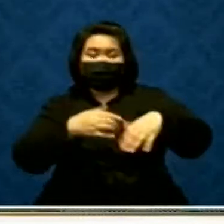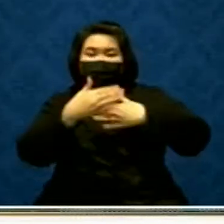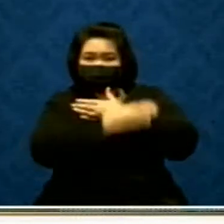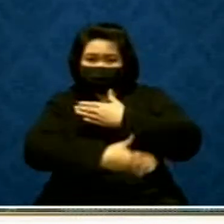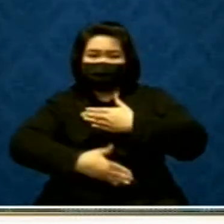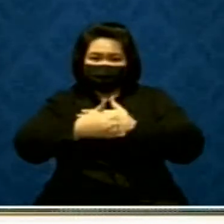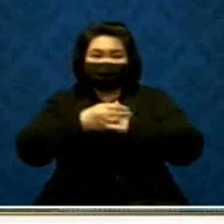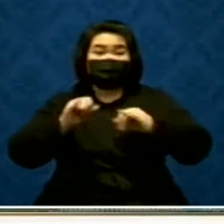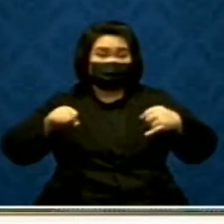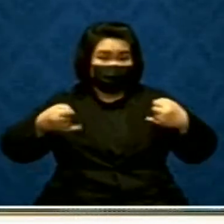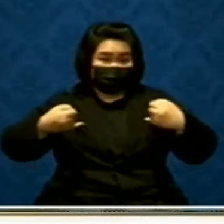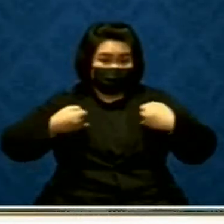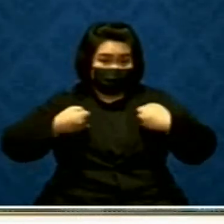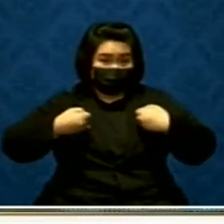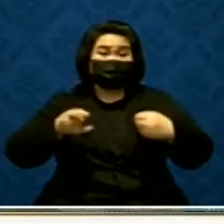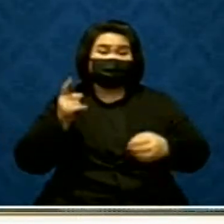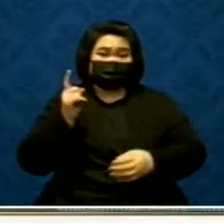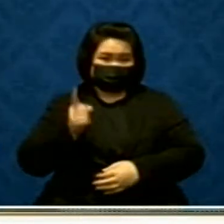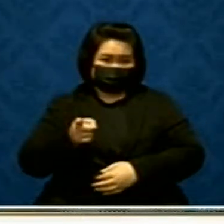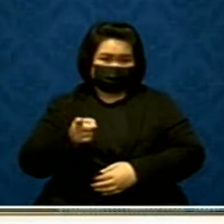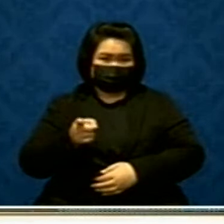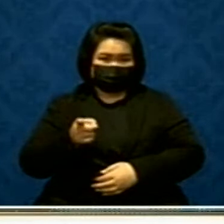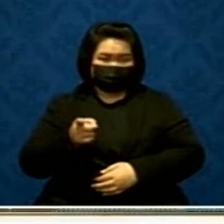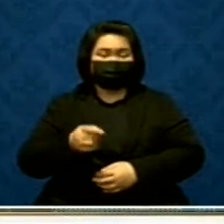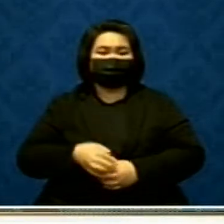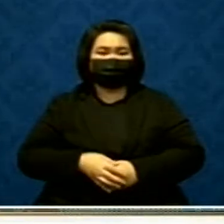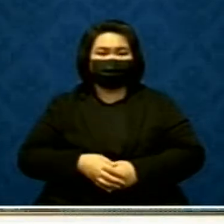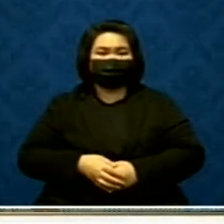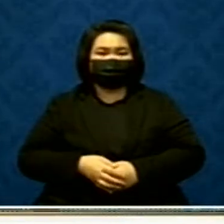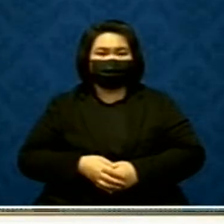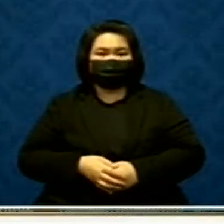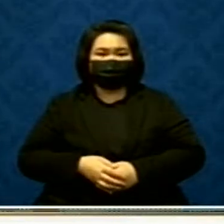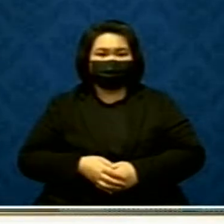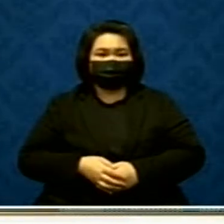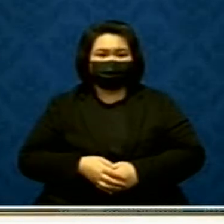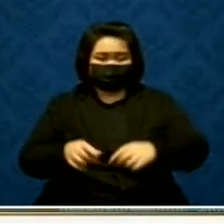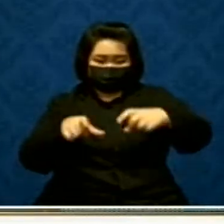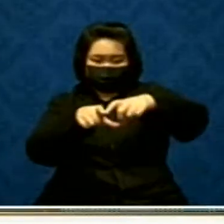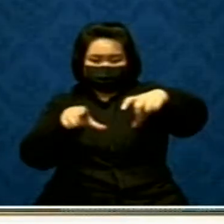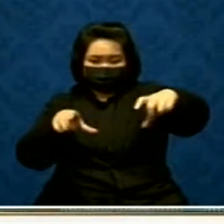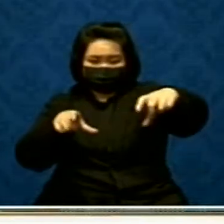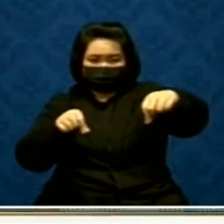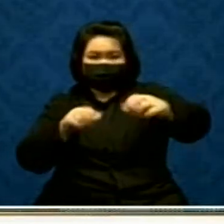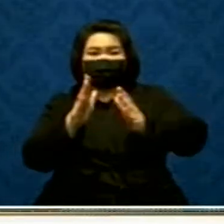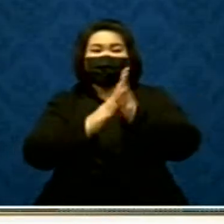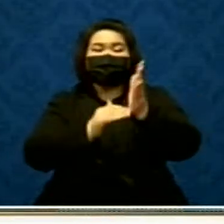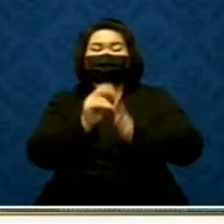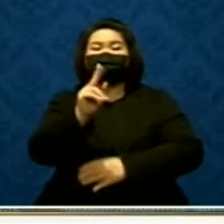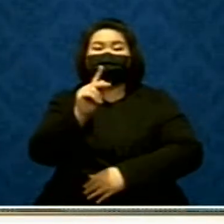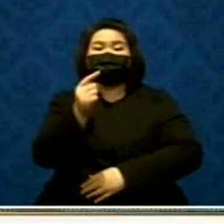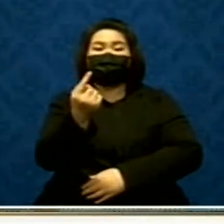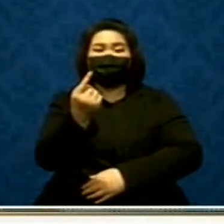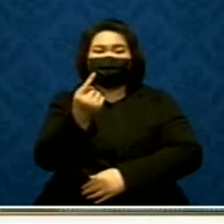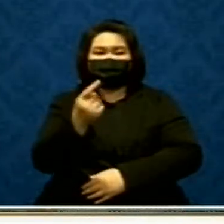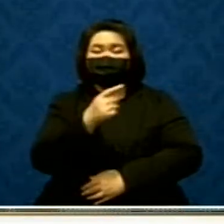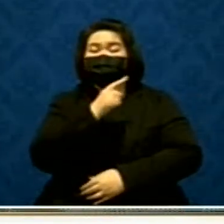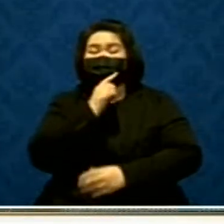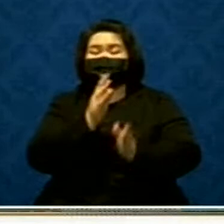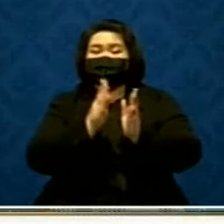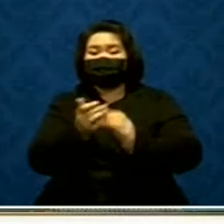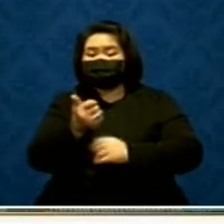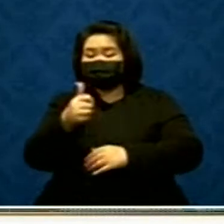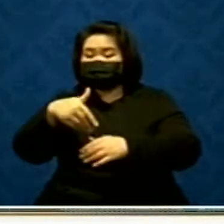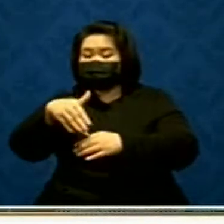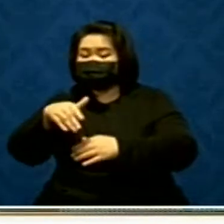แปลงที่เป็นแปลงที่อยู่ในคำพิพากษาเท่านั้นนะครับแต่ไปยืนยันกับบุคคลภายนอกถ้ามีบุคคลภายน